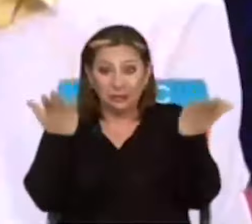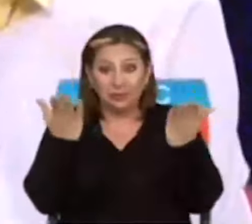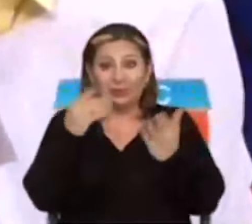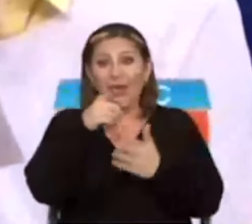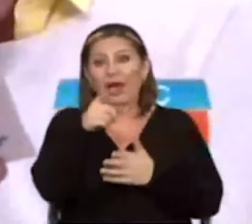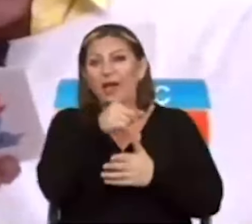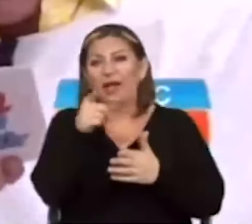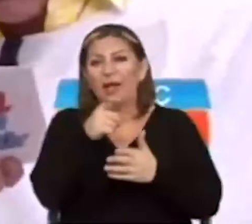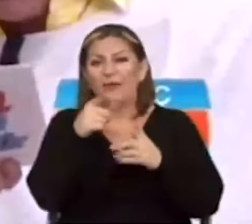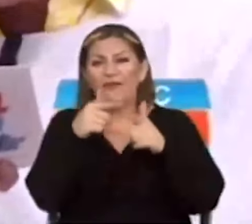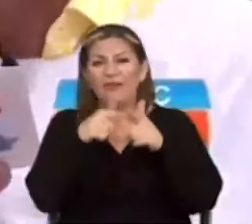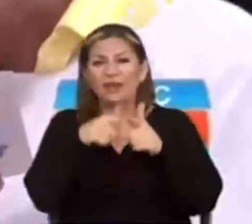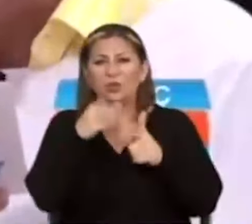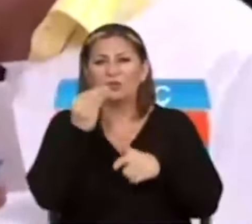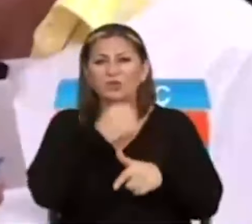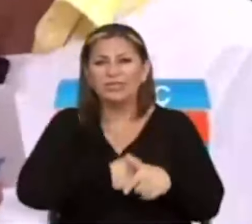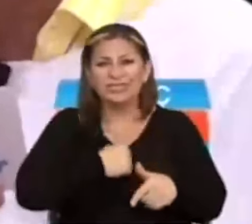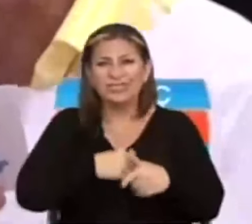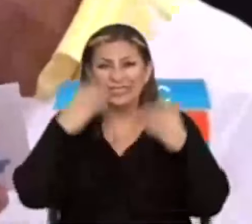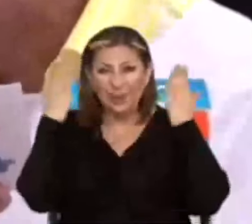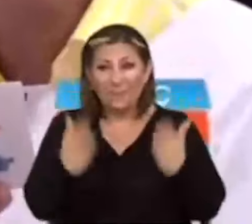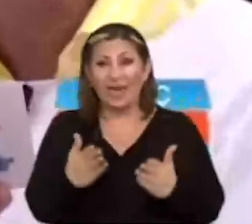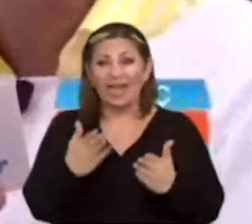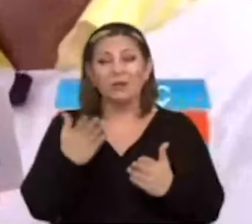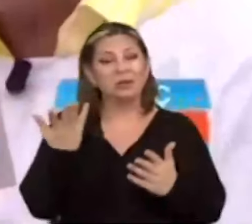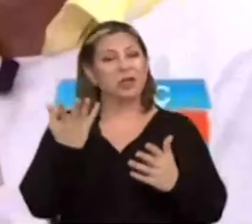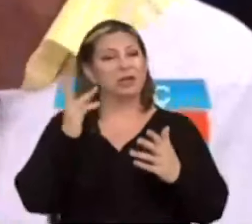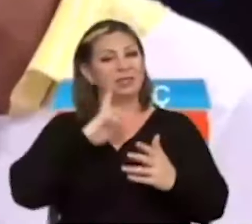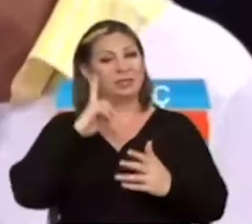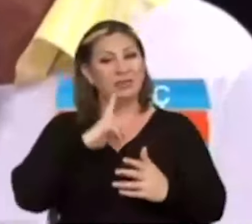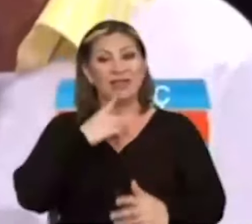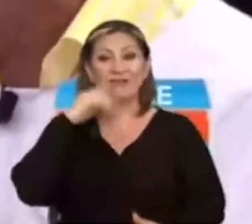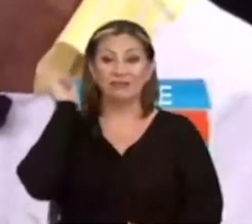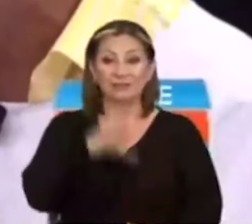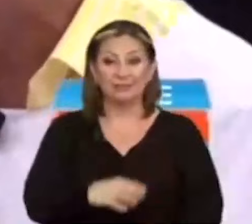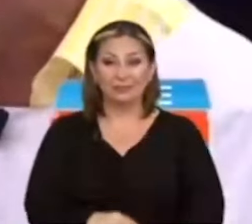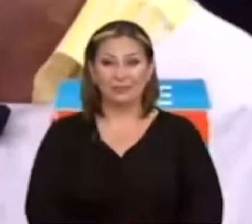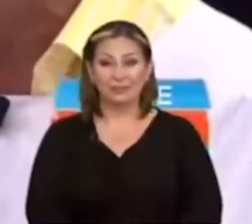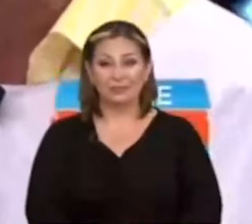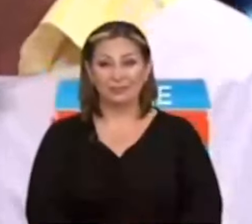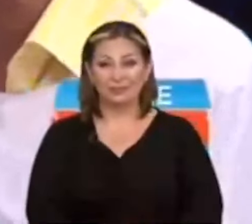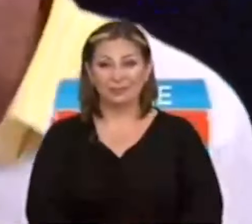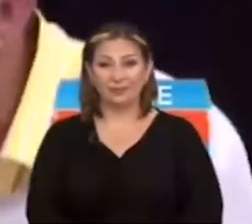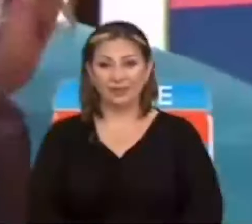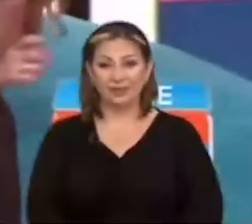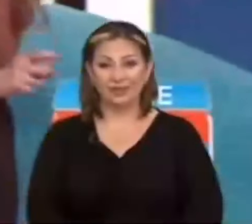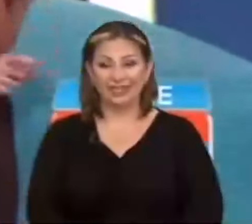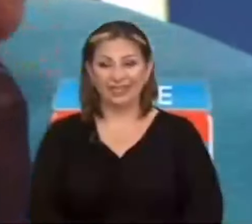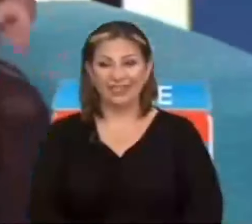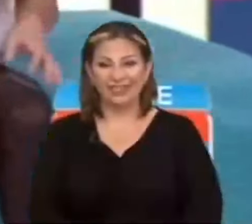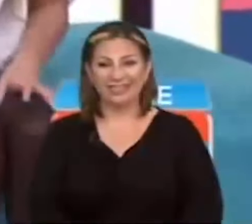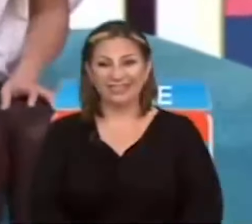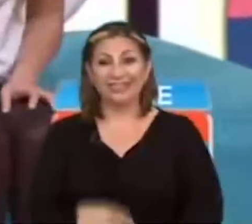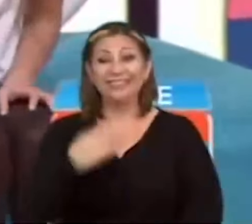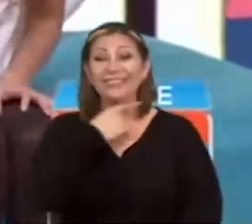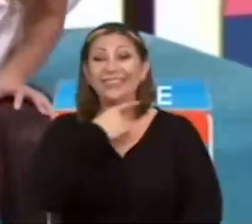başarmıştı. Oysa Faik Öztürk onu çok kızdırdığın zamanlarda bile gayet naifçe tepkiler verdi. Kan. Kelle. Abi